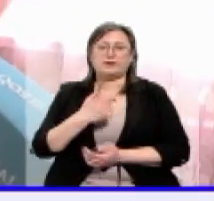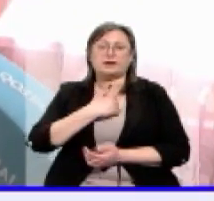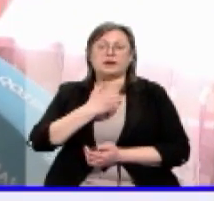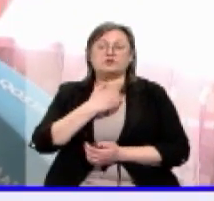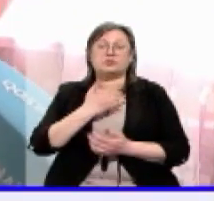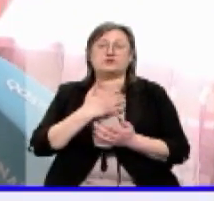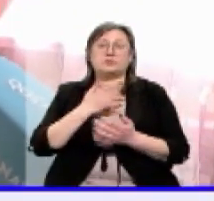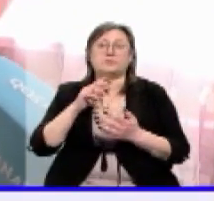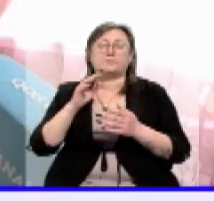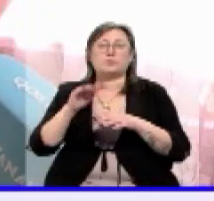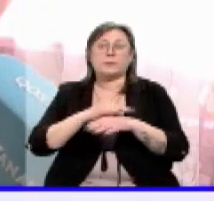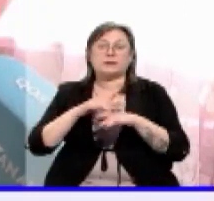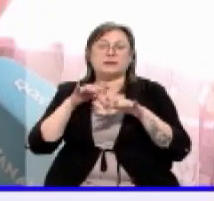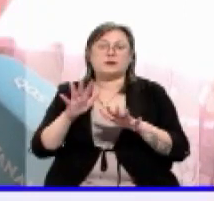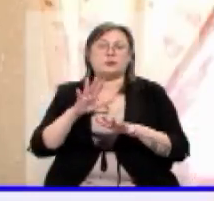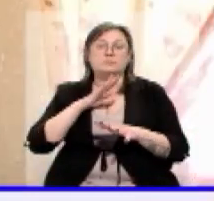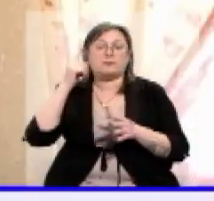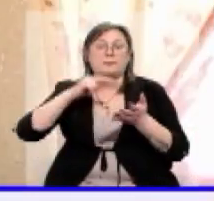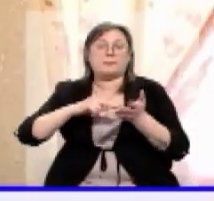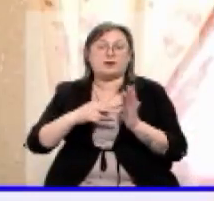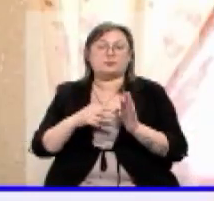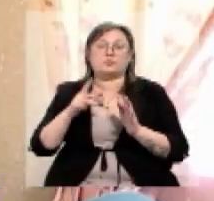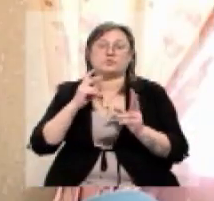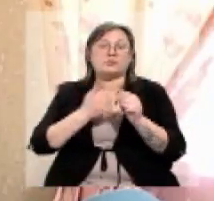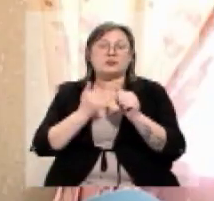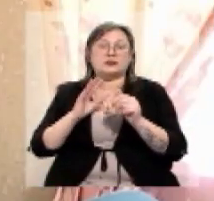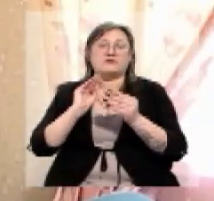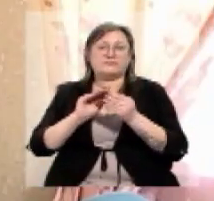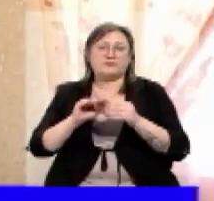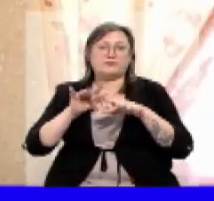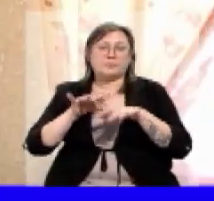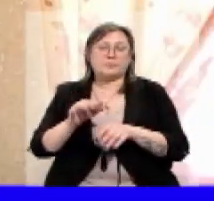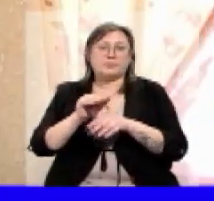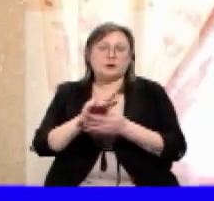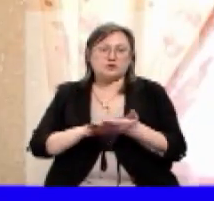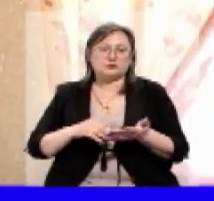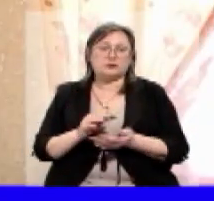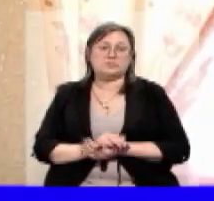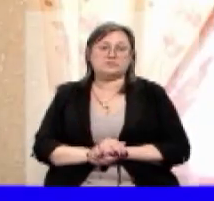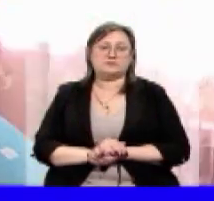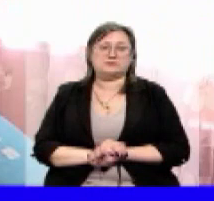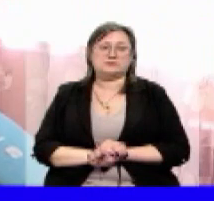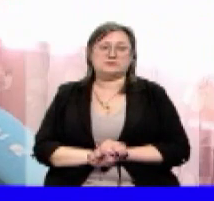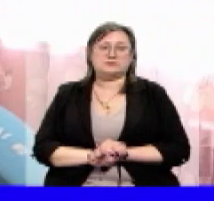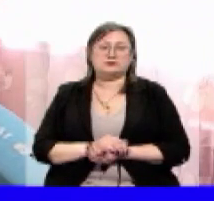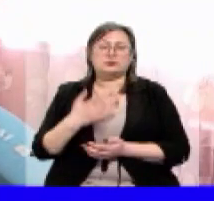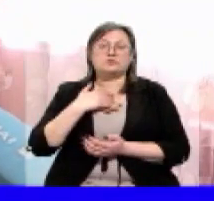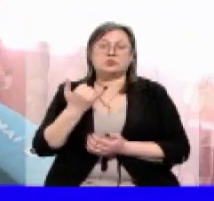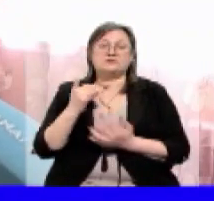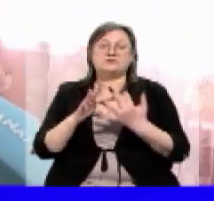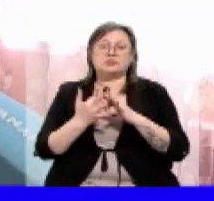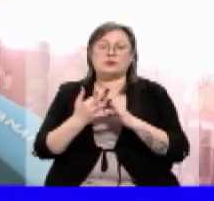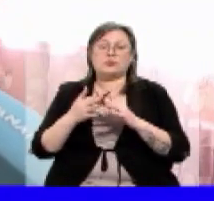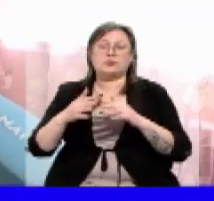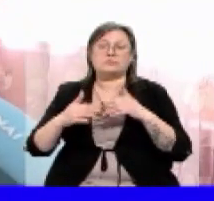бітіп. Сол осында үйге көшіп кеттік. Ішінде су бар. Пеш жақпаймыз, бәрі газ атаплені. 2-3 жыл болған